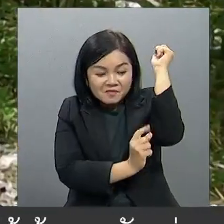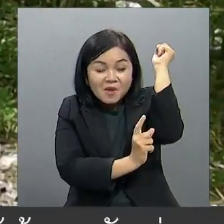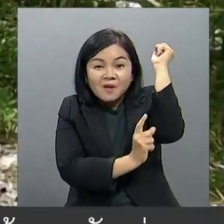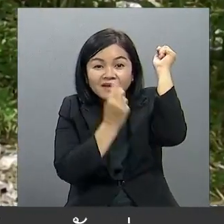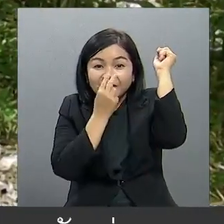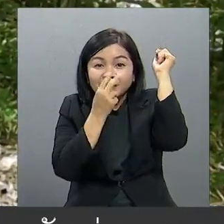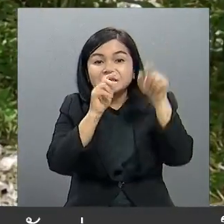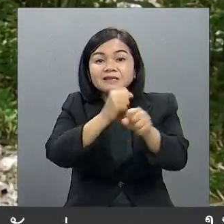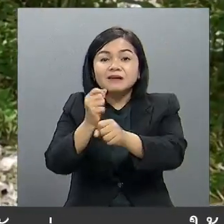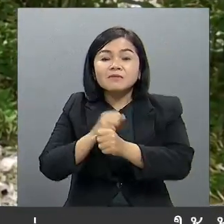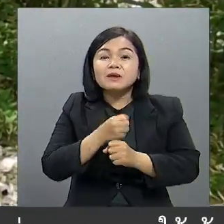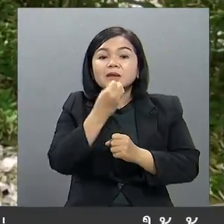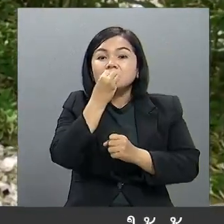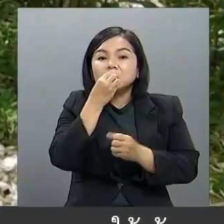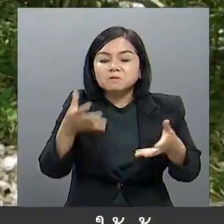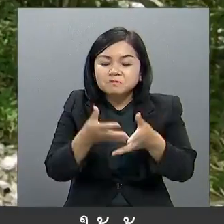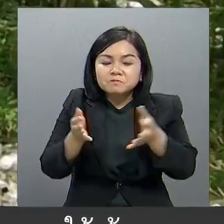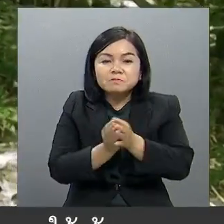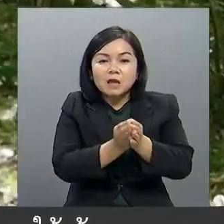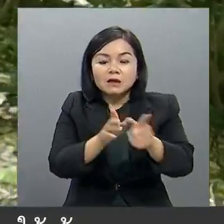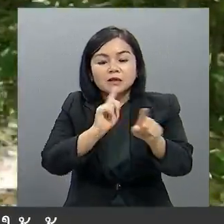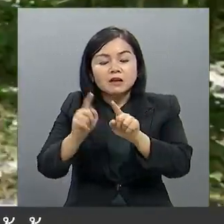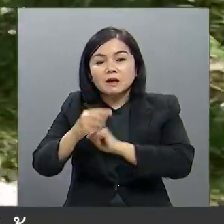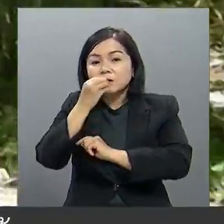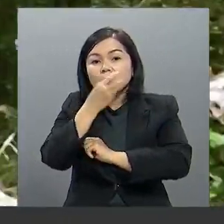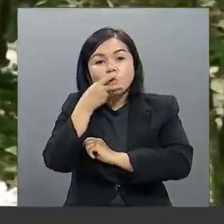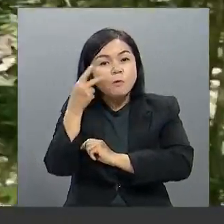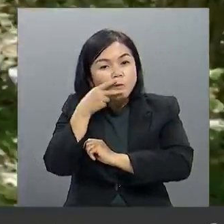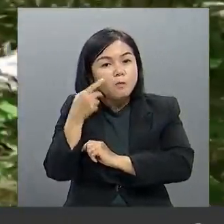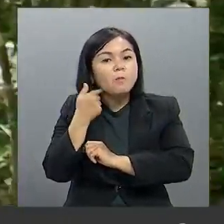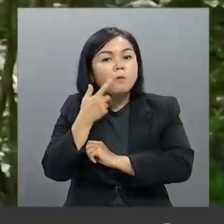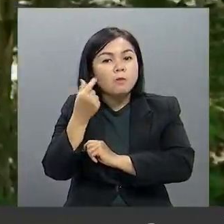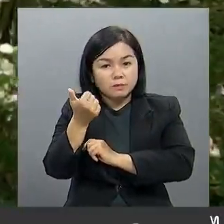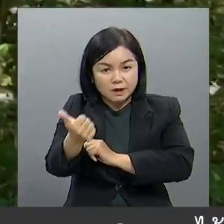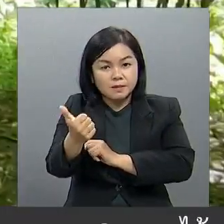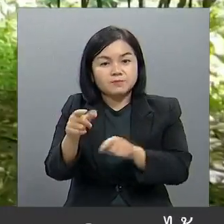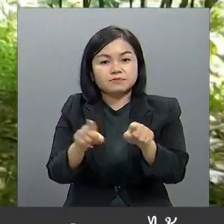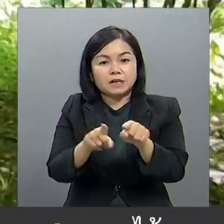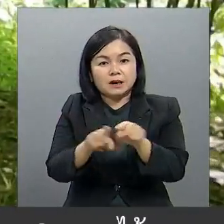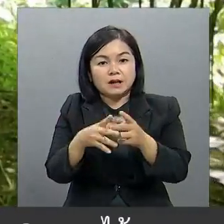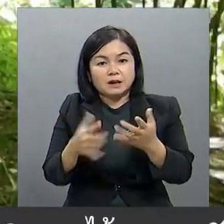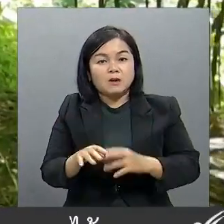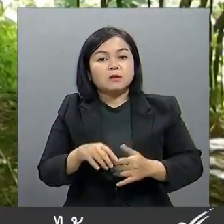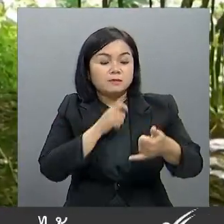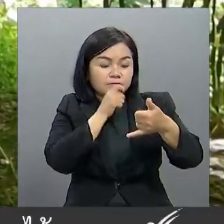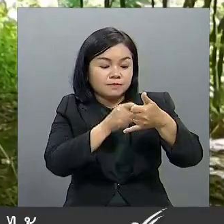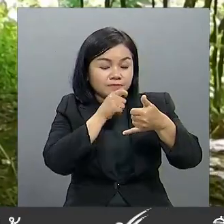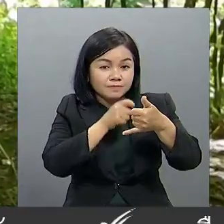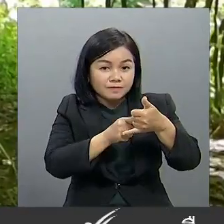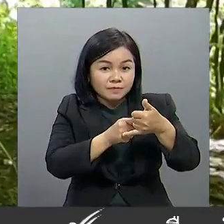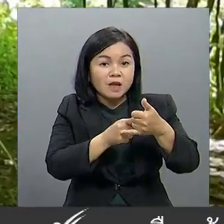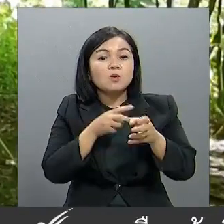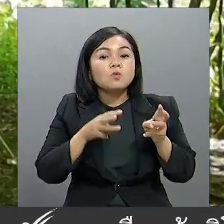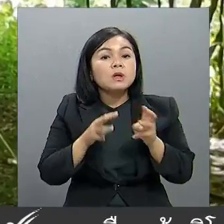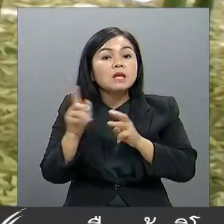านเอาไปปรุอาหารทำเป็นซุ lohนอไหมซุ่ RO Kontaktฟังเสยงคุณโปพินพูดถึงวิธีกดแลต้น